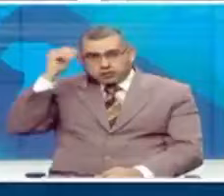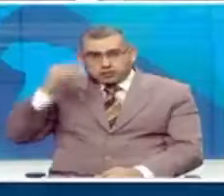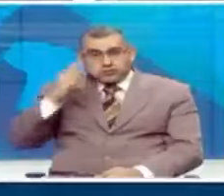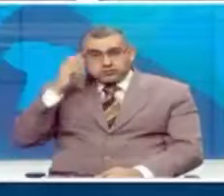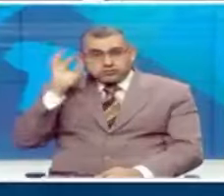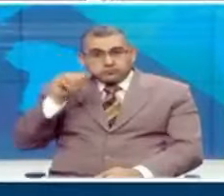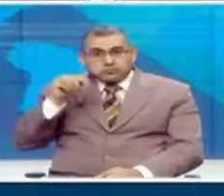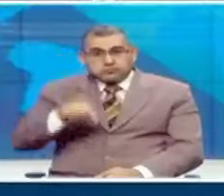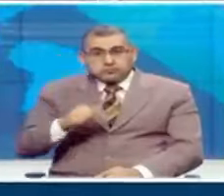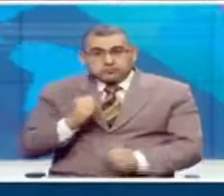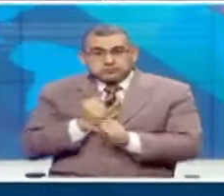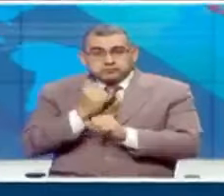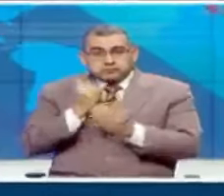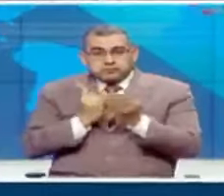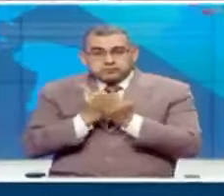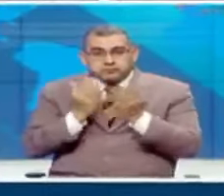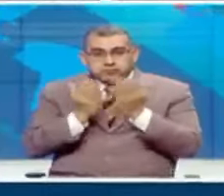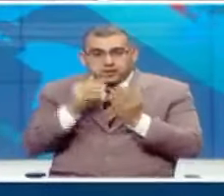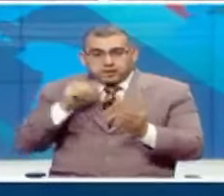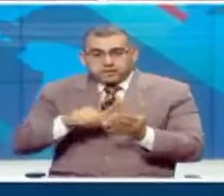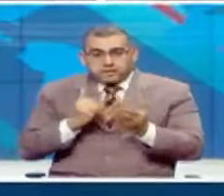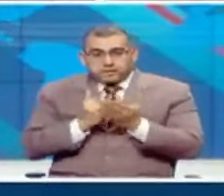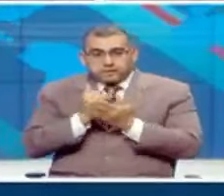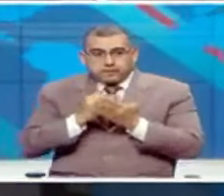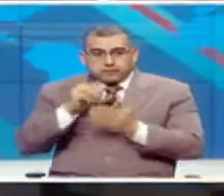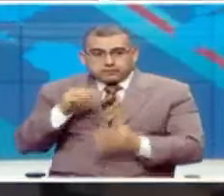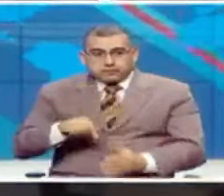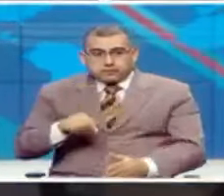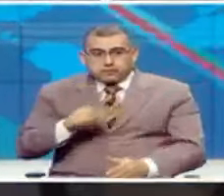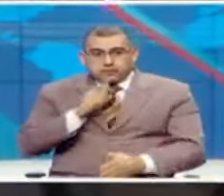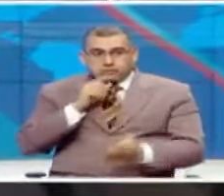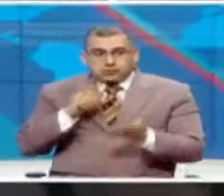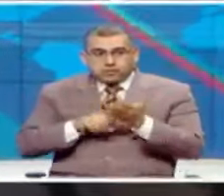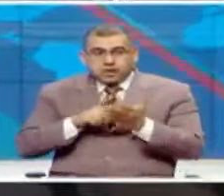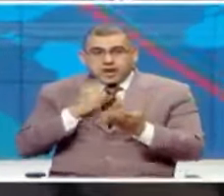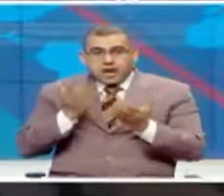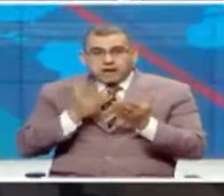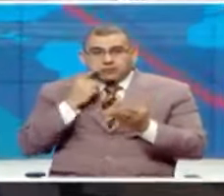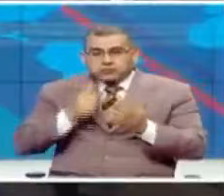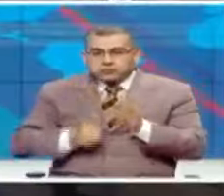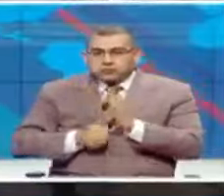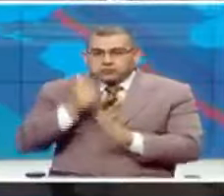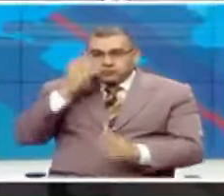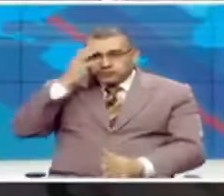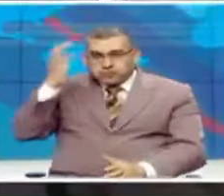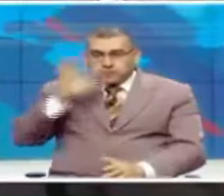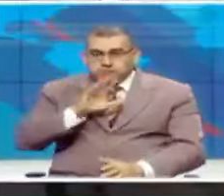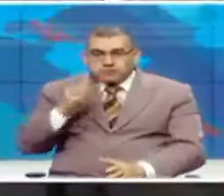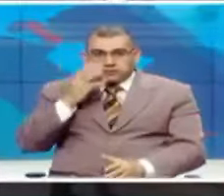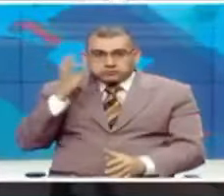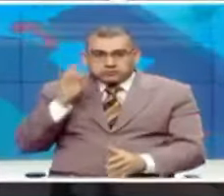الفكرة في مدارس وي أنها مدارس لا تقبل إلا المتفوقين فقط،